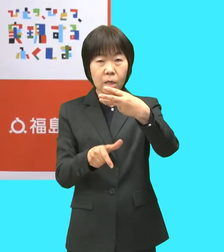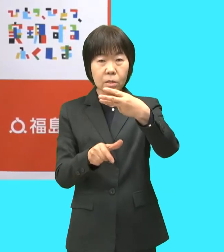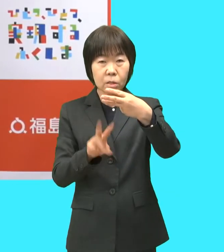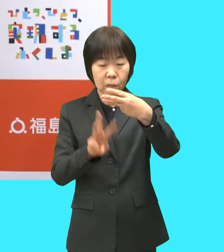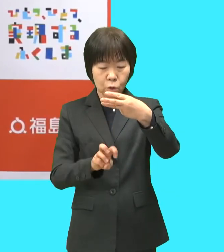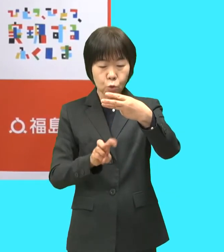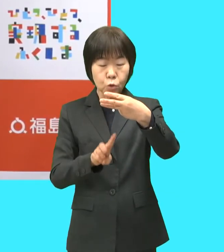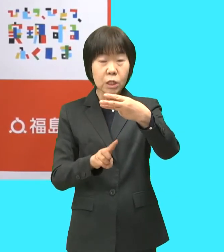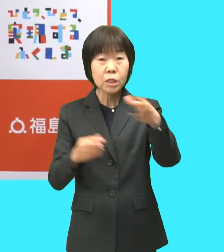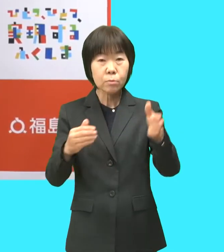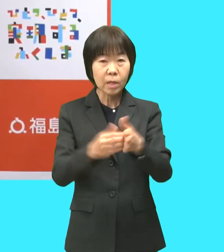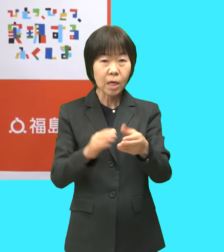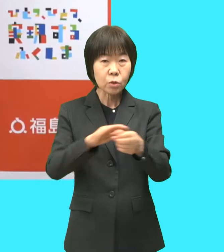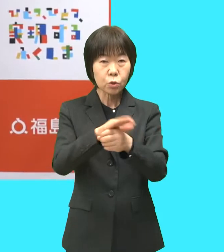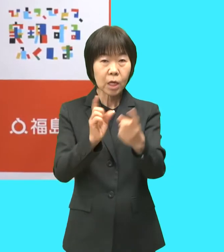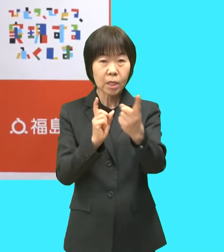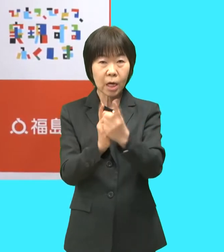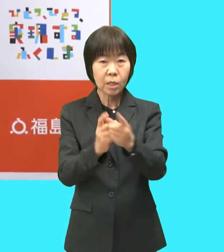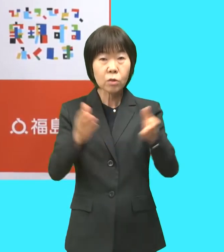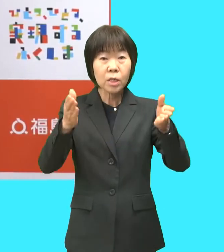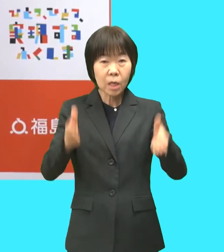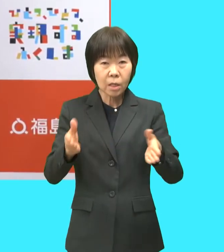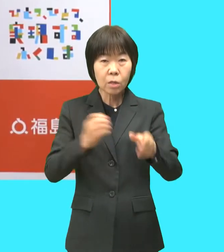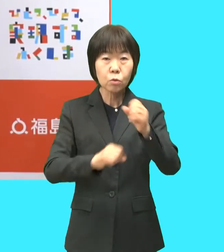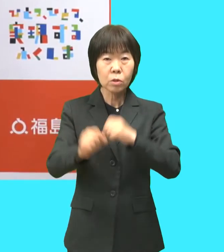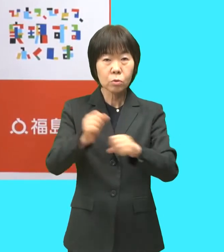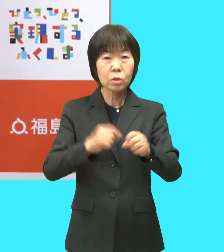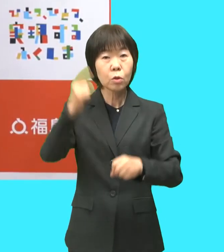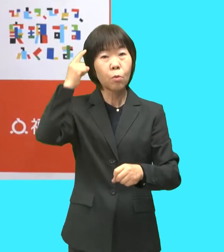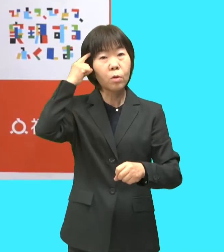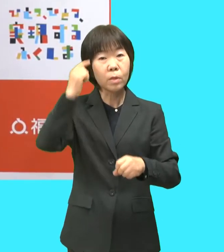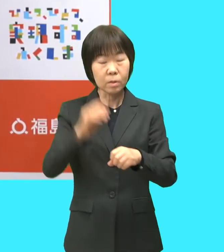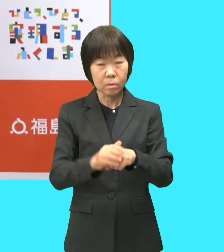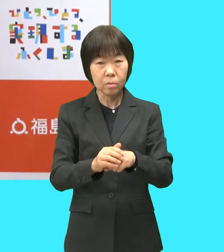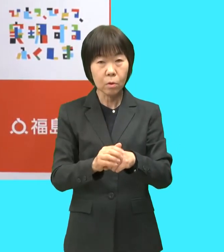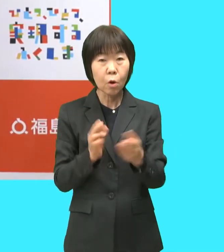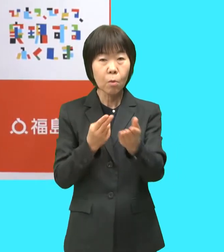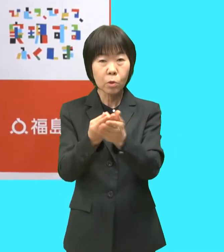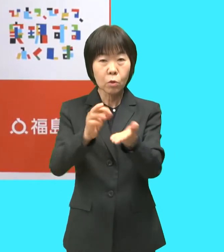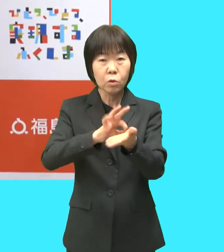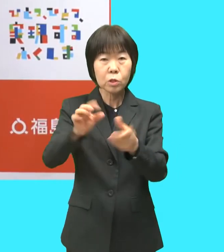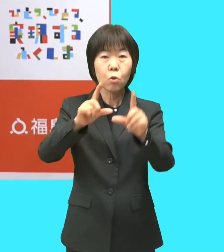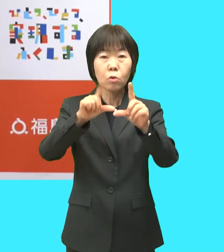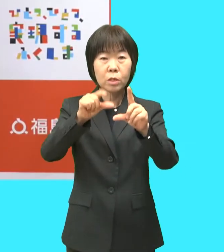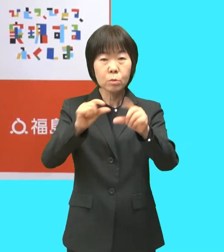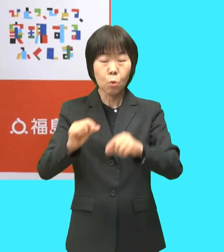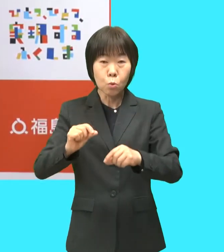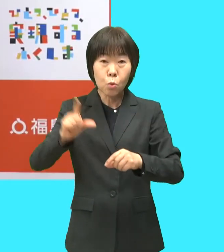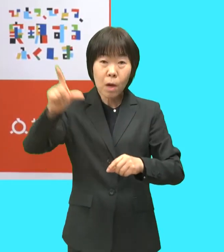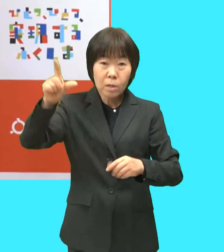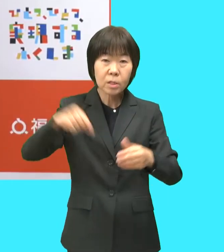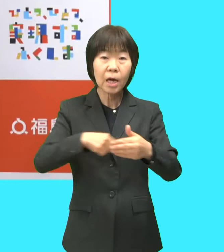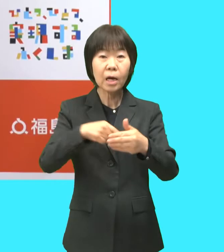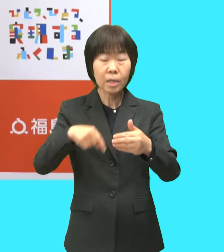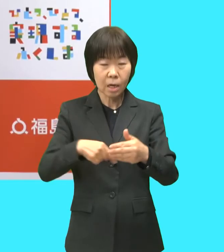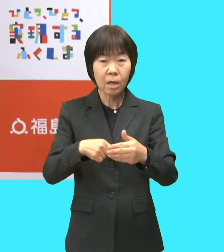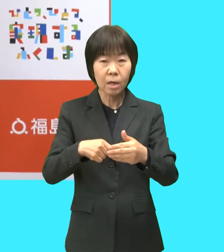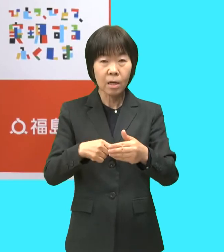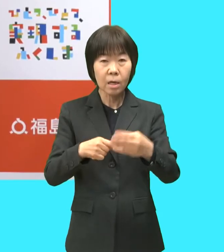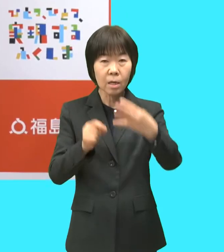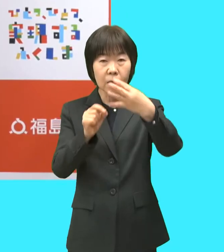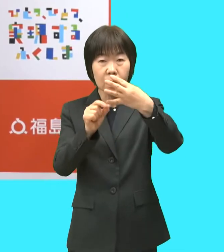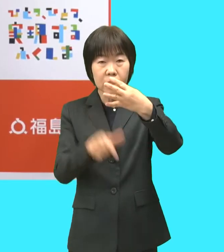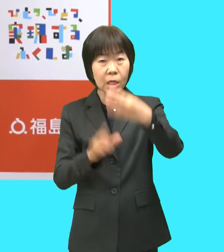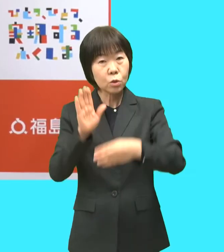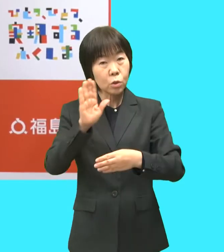重点対策期間ということで今取り組んでらっしゃると思うんですが、病床使用率も徐々に今日上がる中で、その4月以